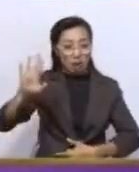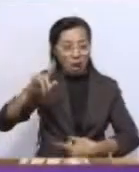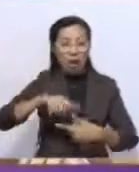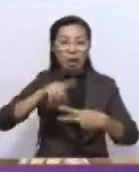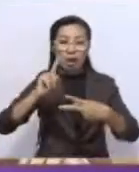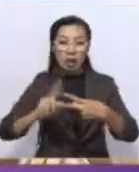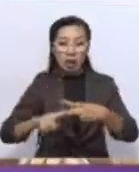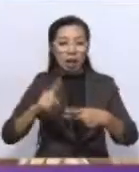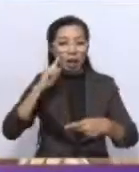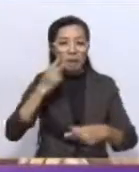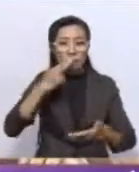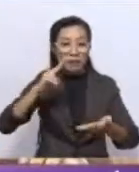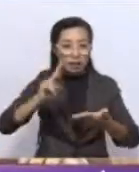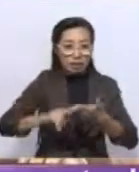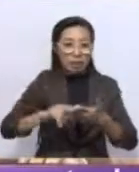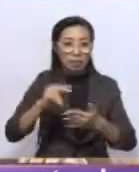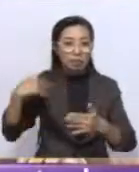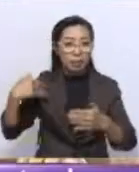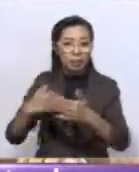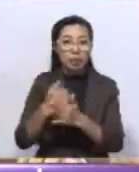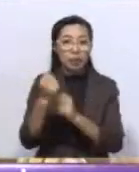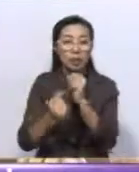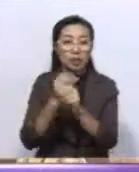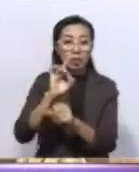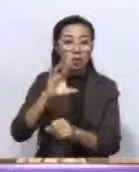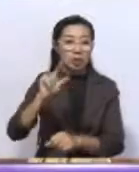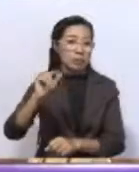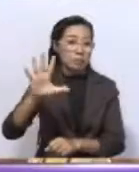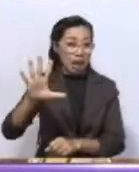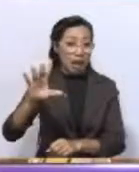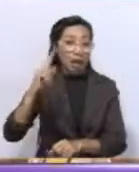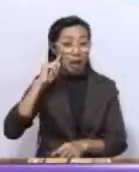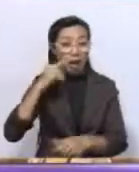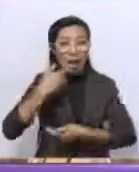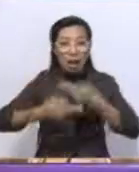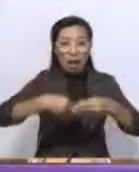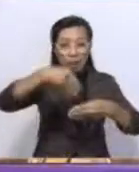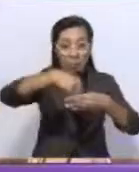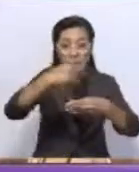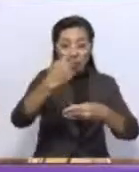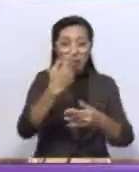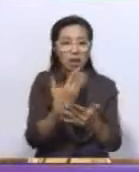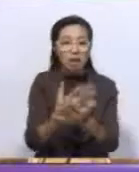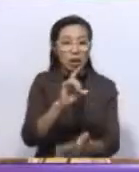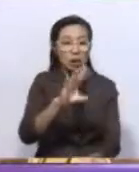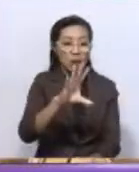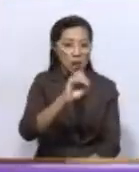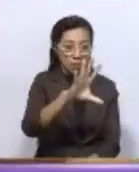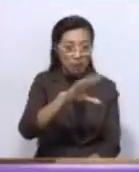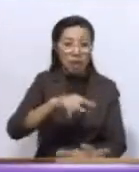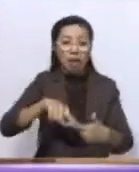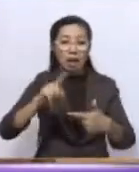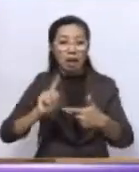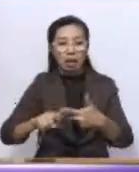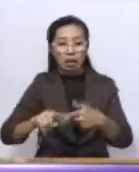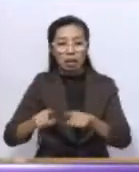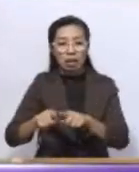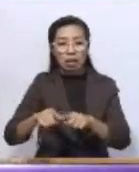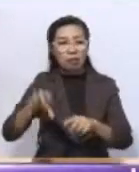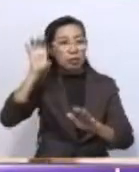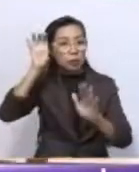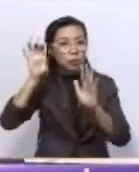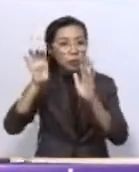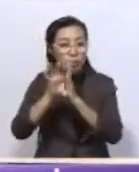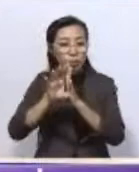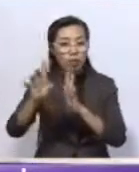ปีซึ่งแสตมป์จะเป็นภาพเดียวกับไปรษณียบัตรในราคาแพ็คละ155บาทไปรษณียบัตรภาพแสตมป์ชุดพระบรมฉายาลักษณ์รั